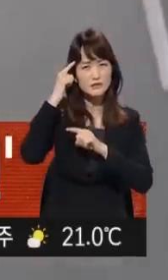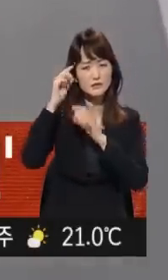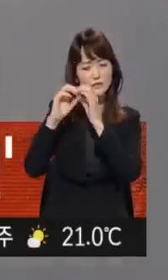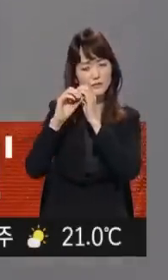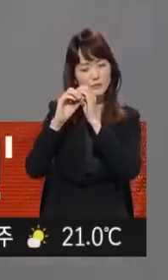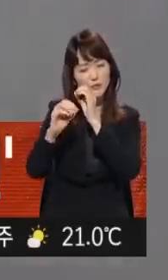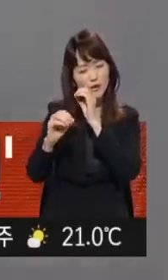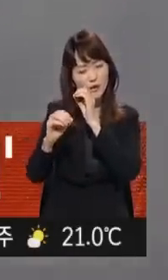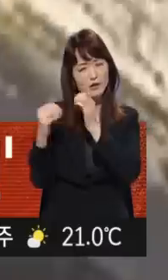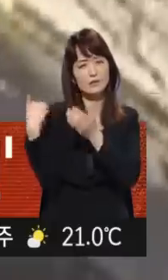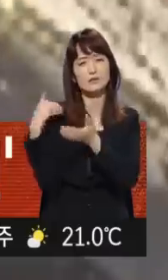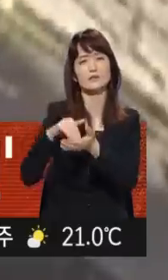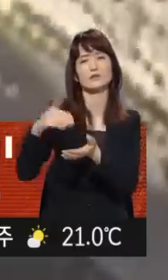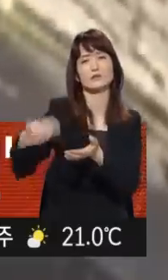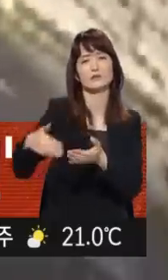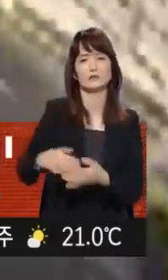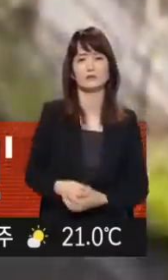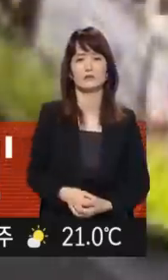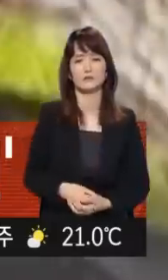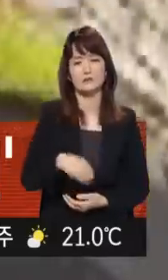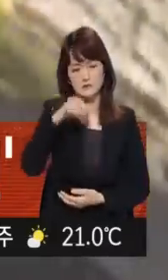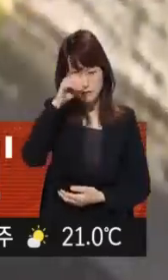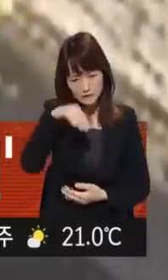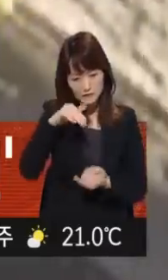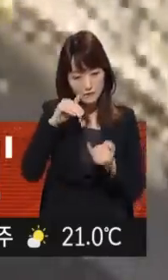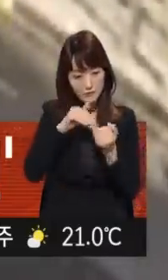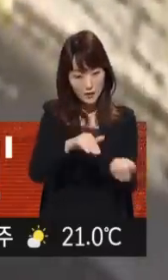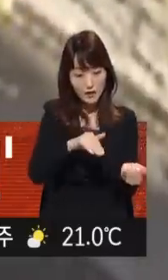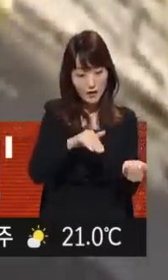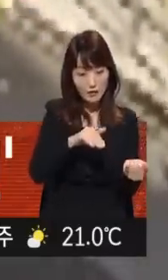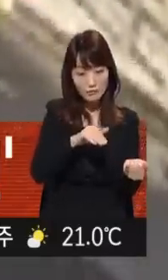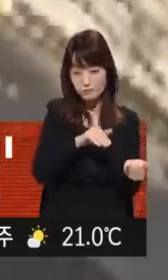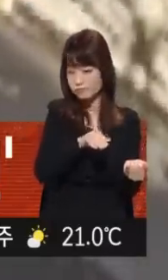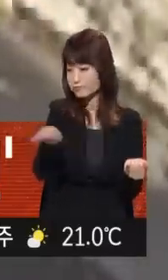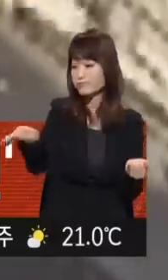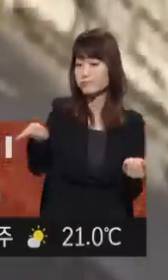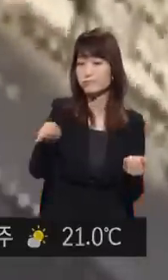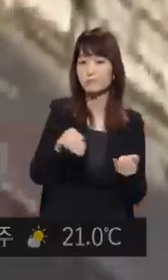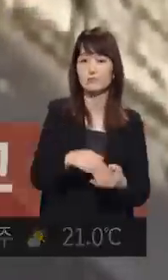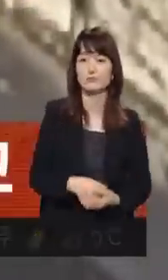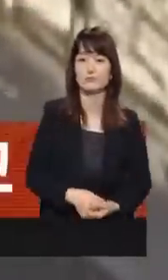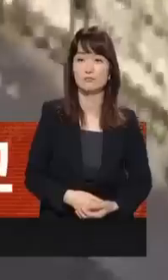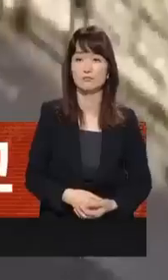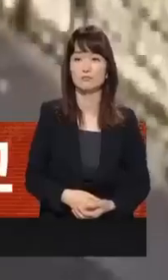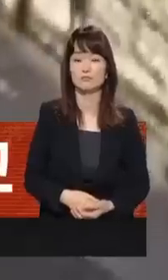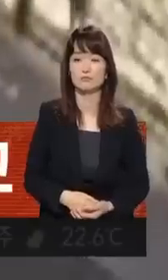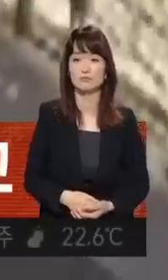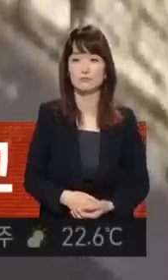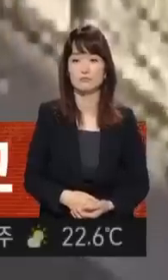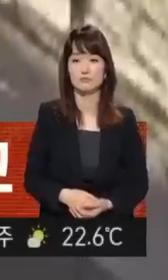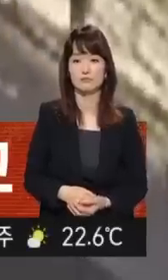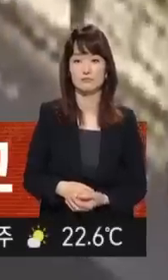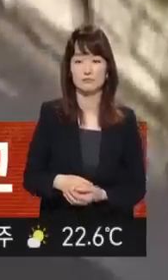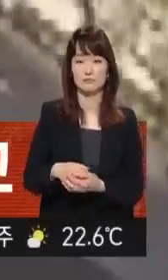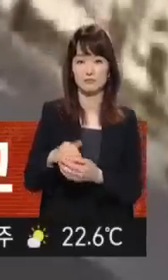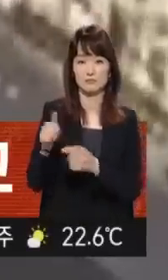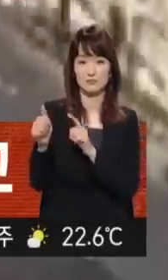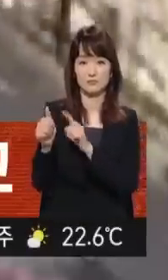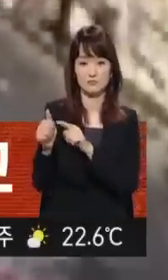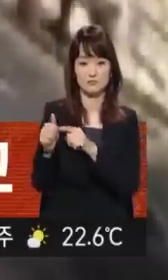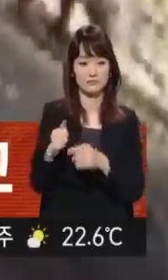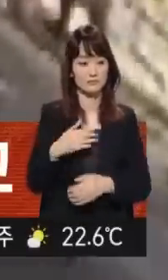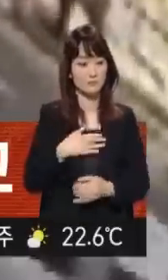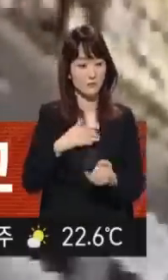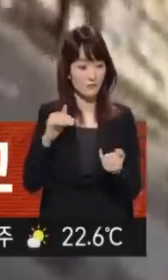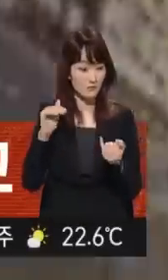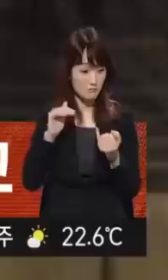상태입니다 그냥 갔어요 그냥 전혀 하지 않았고요 처음에 사고를 가해자는 아니